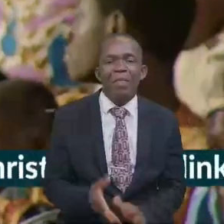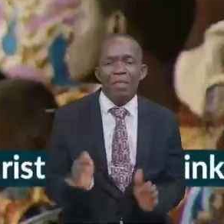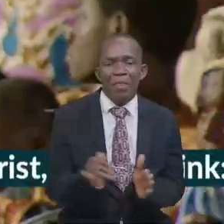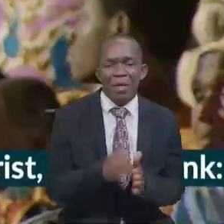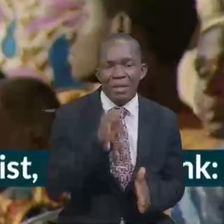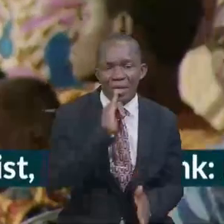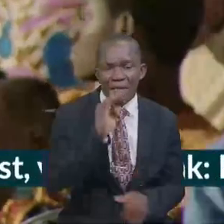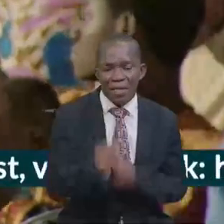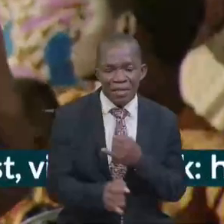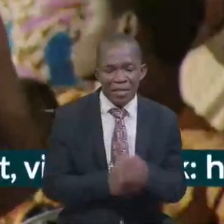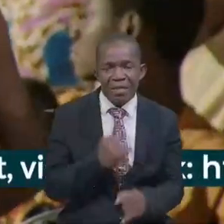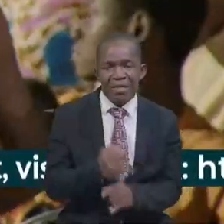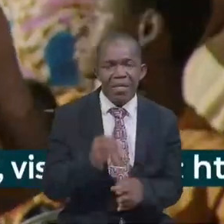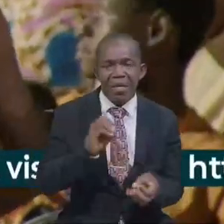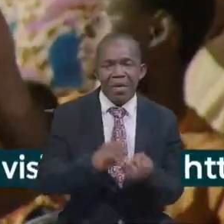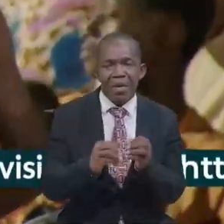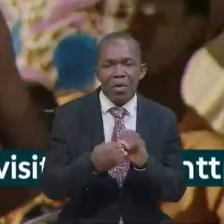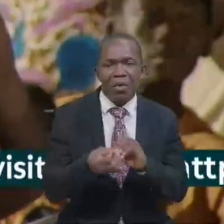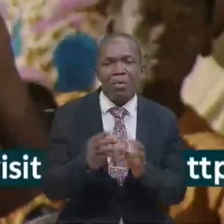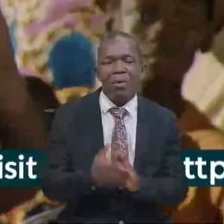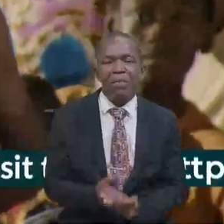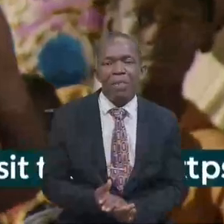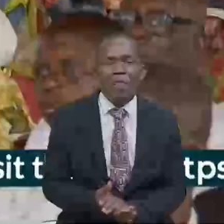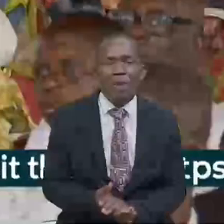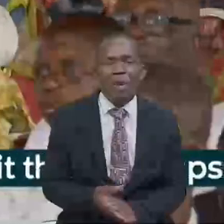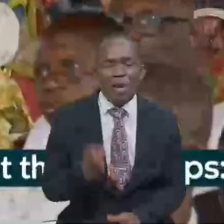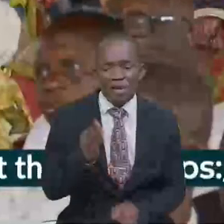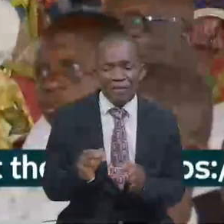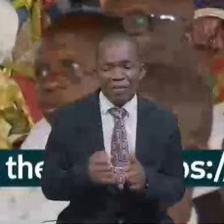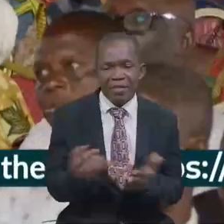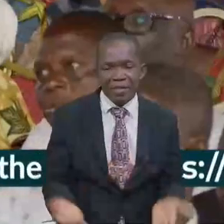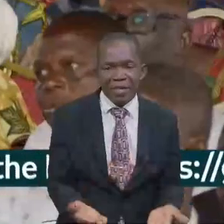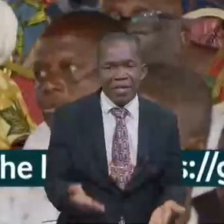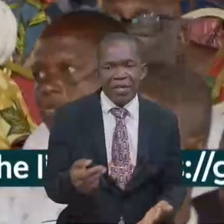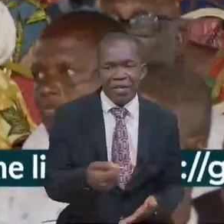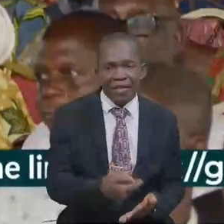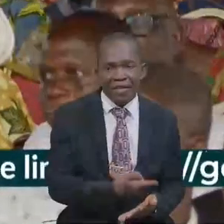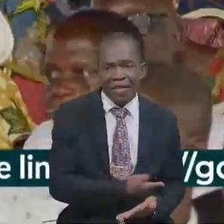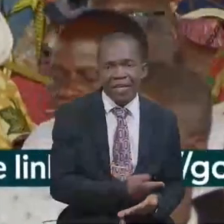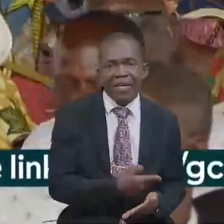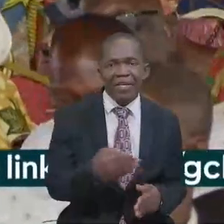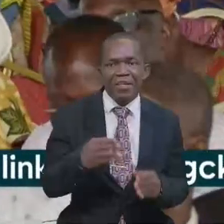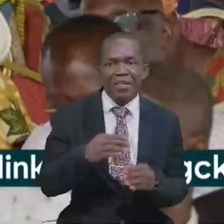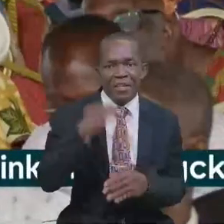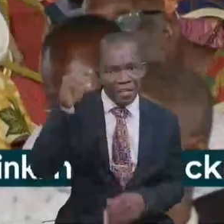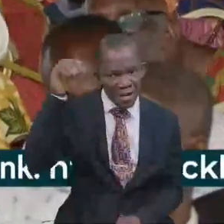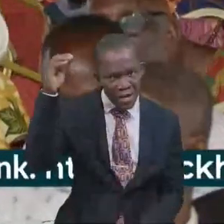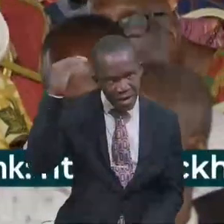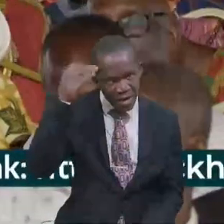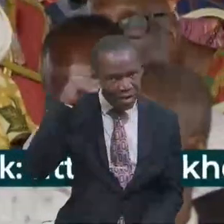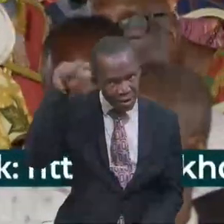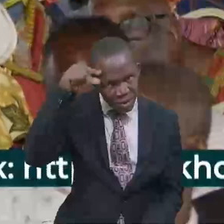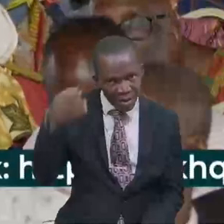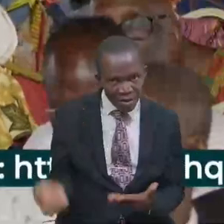C'est un numéro de contact à l'international. Dans vos pays respectifs, à la radio ou